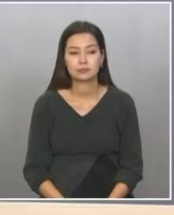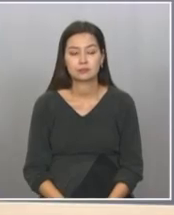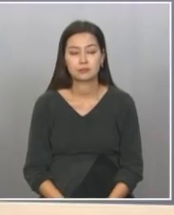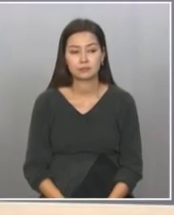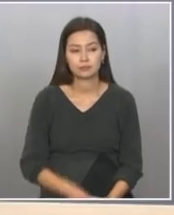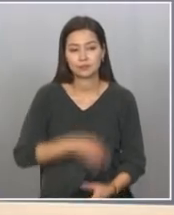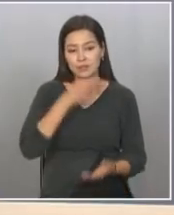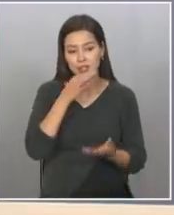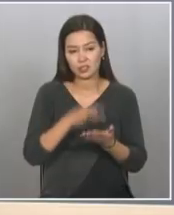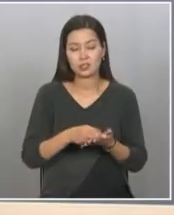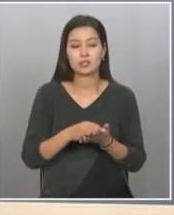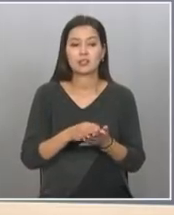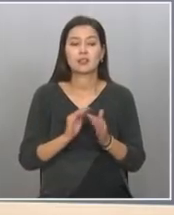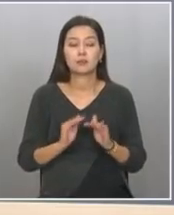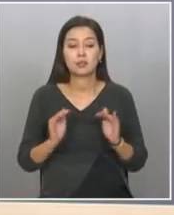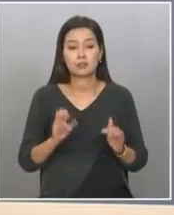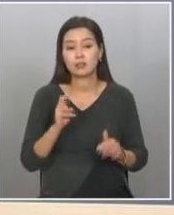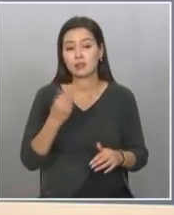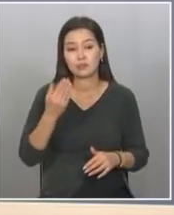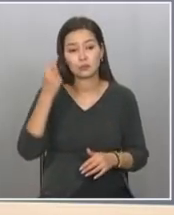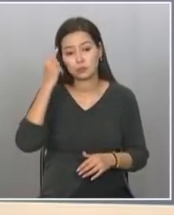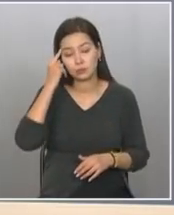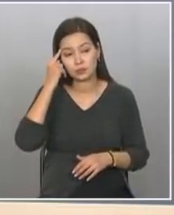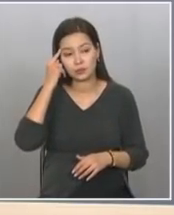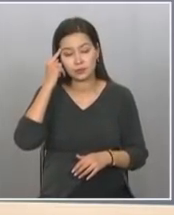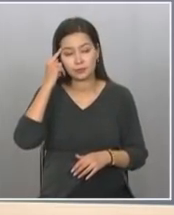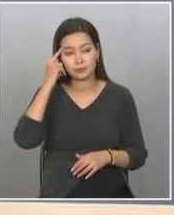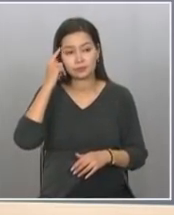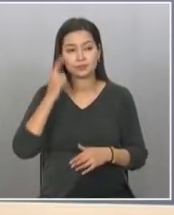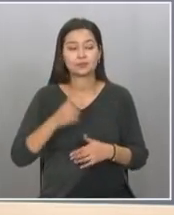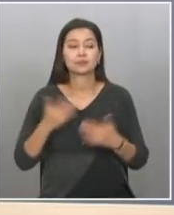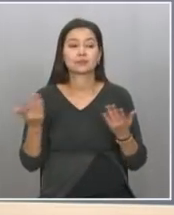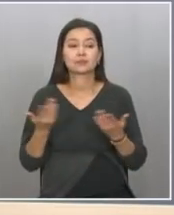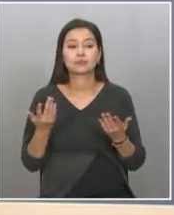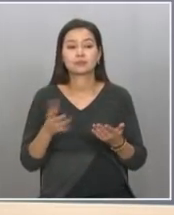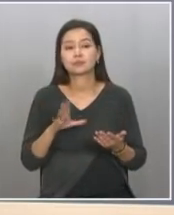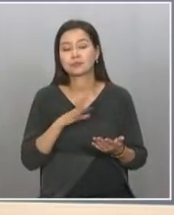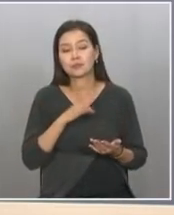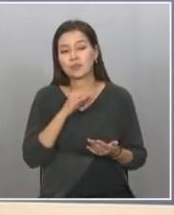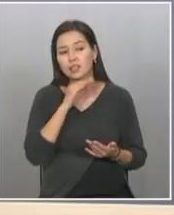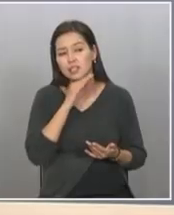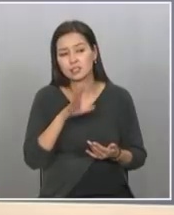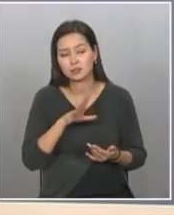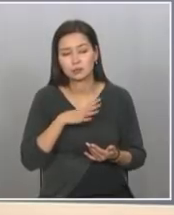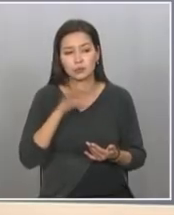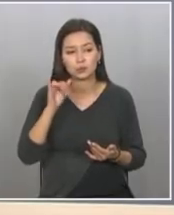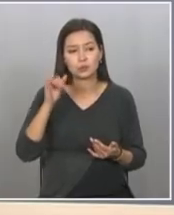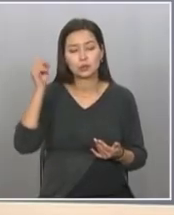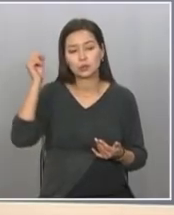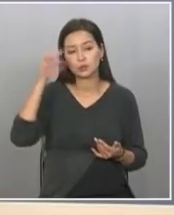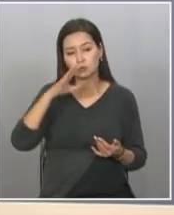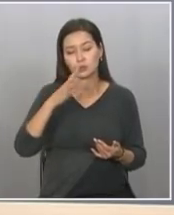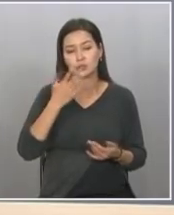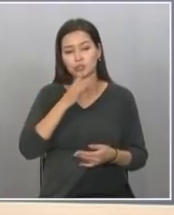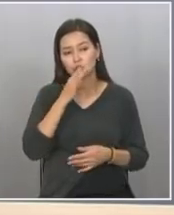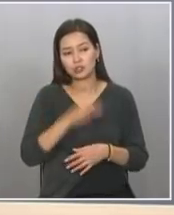Скажите, ребята, как вы думаете, а какой недостаток был у солнечных часов? Отвечая